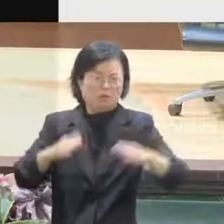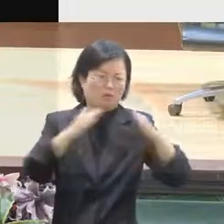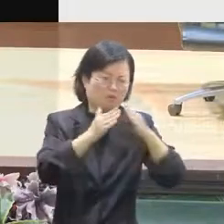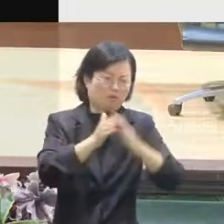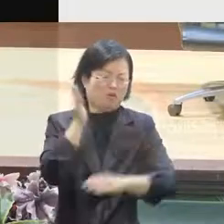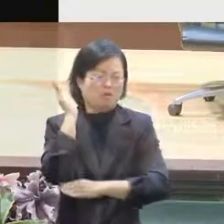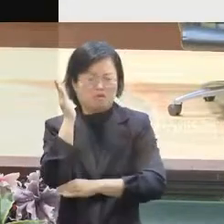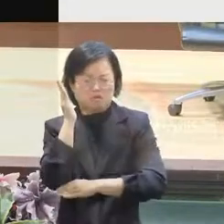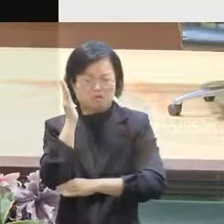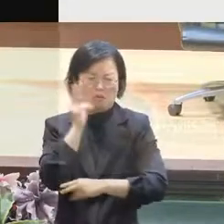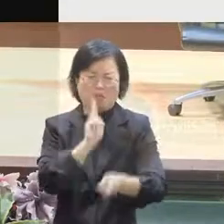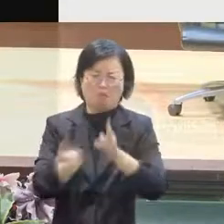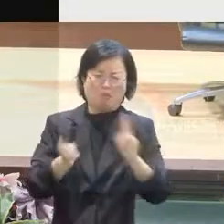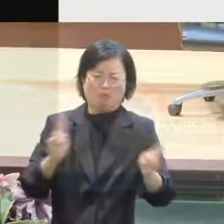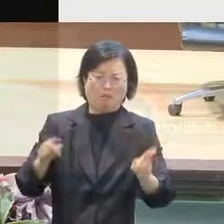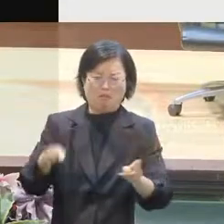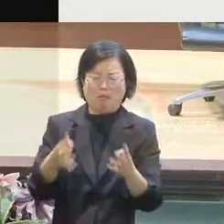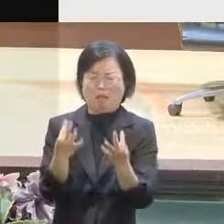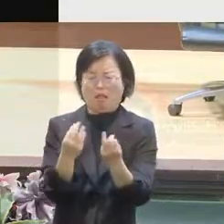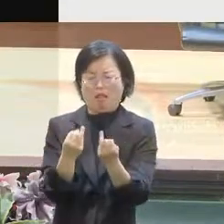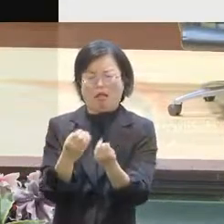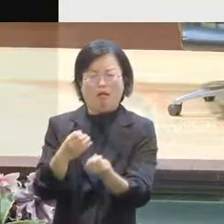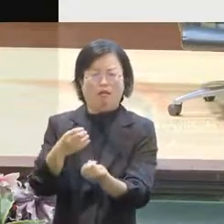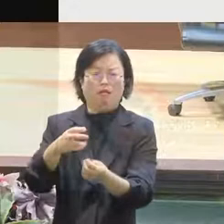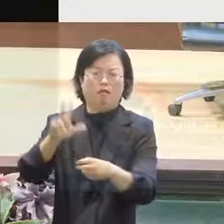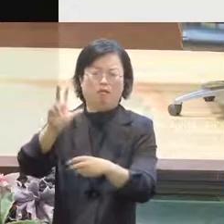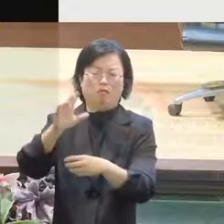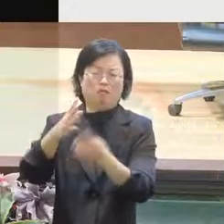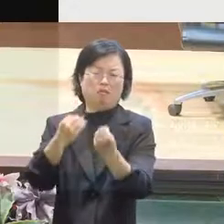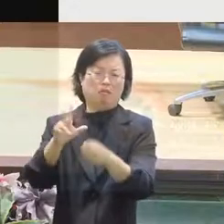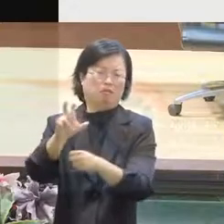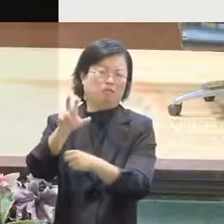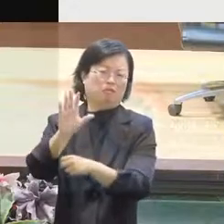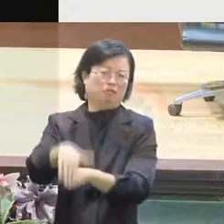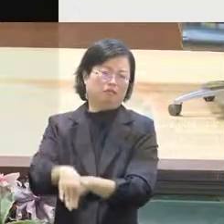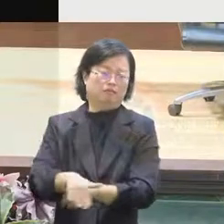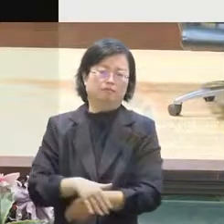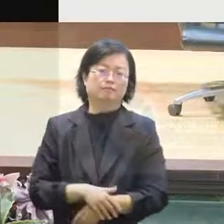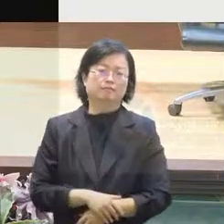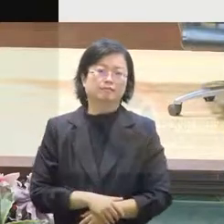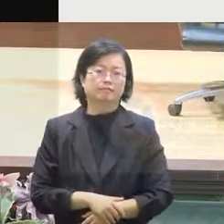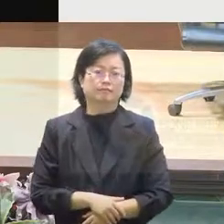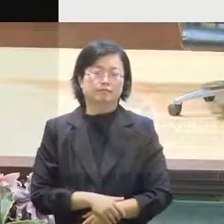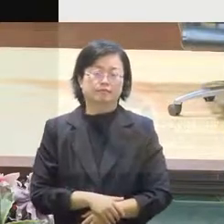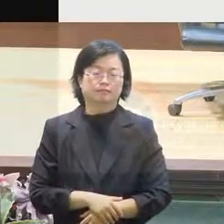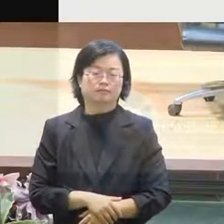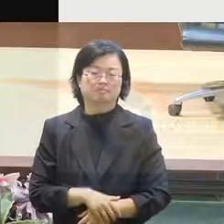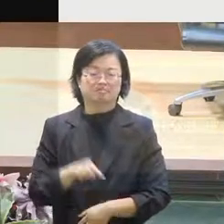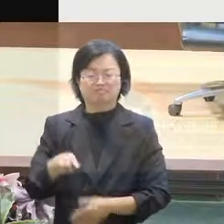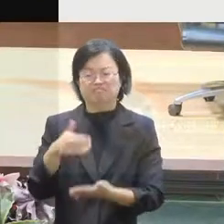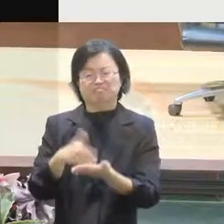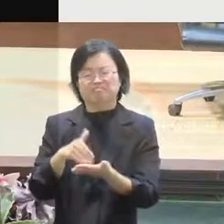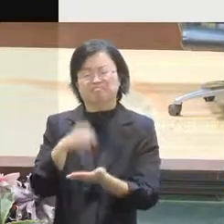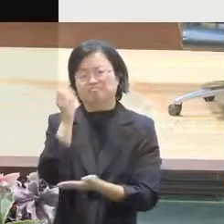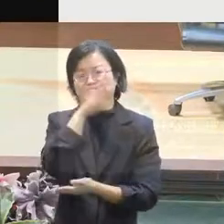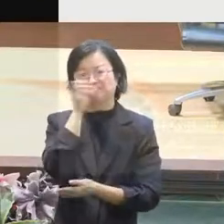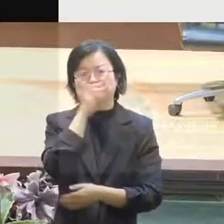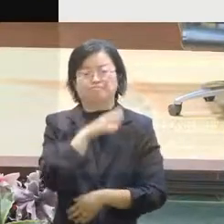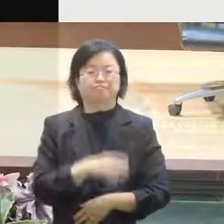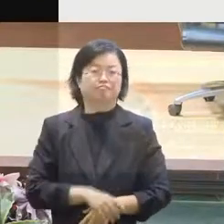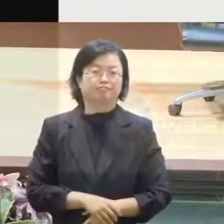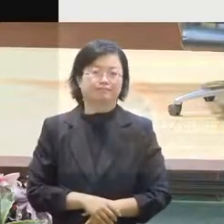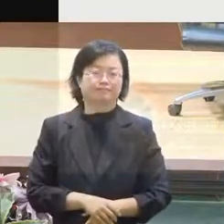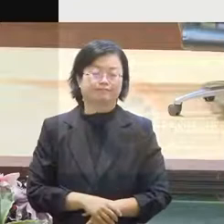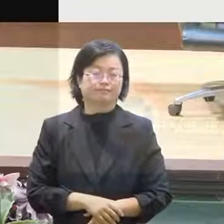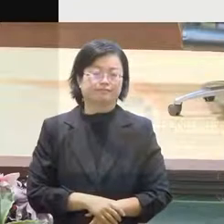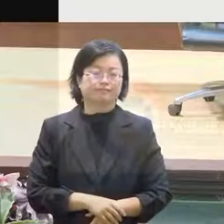府及运作呢，他们的得分呢也都是在70分以下，应该也是属于不太好的一些领